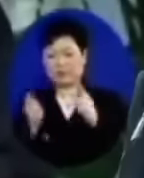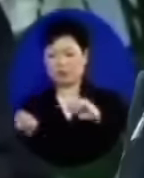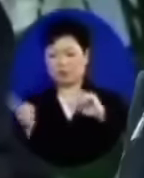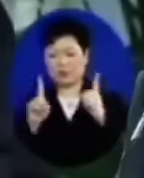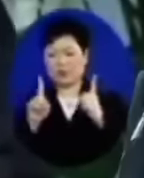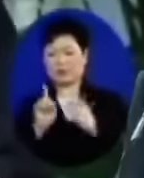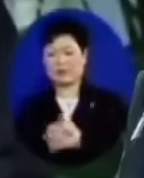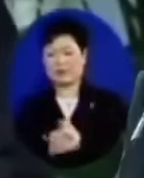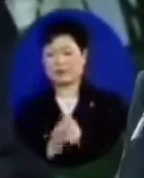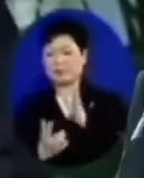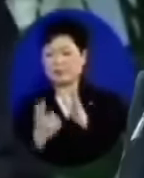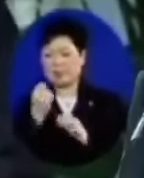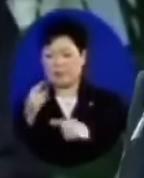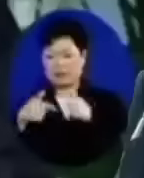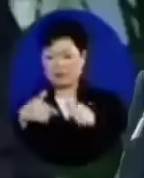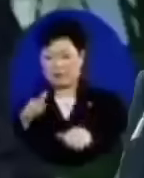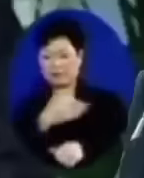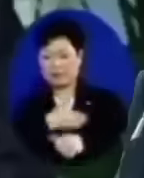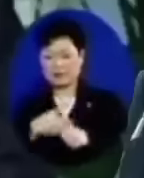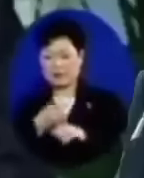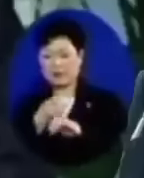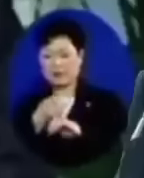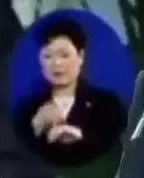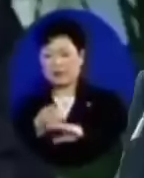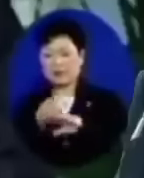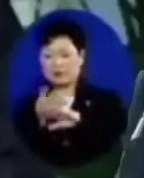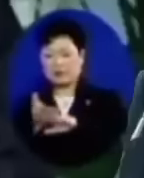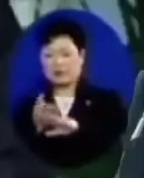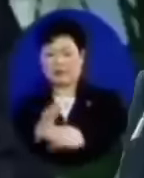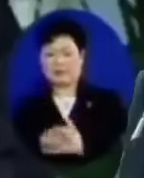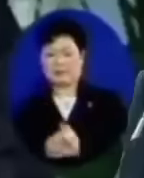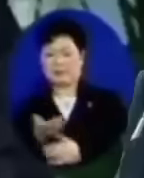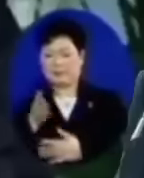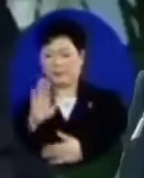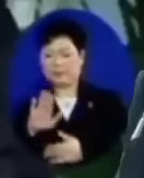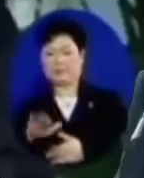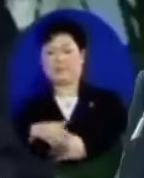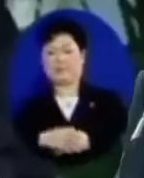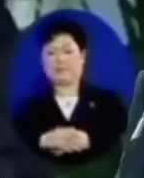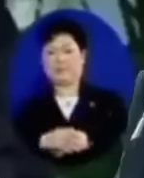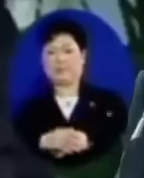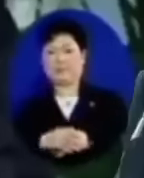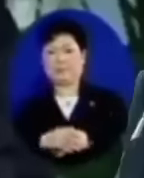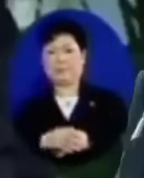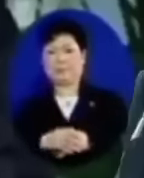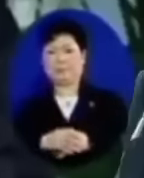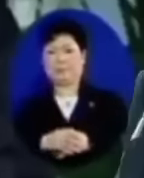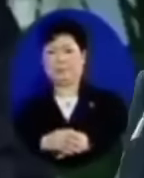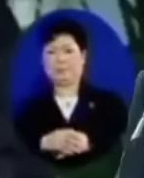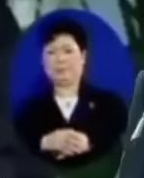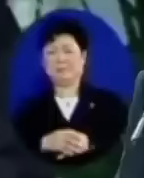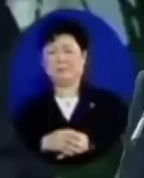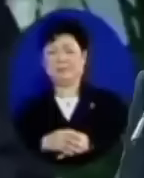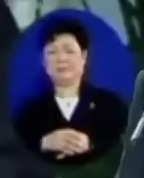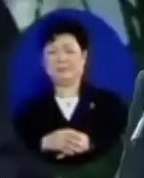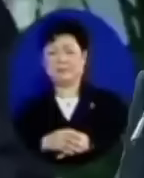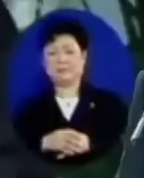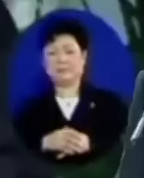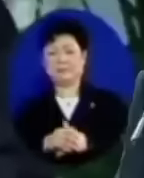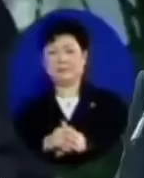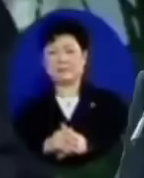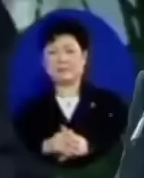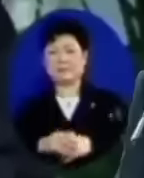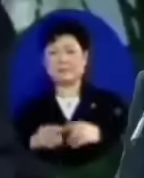부활하셨다. 빨리 가서 제자들에게 알려라고 말했었습니다. 그래서 일단의 제자들은 다른 제자들을